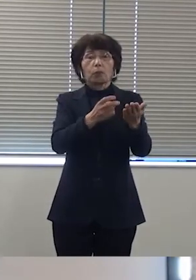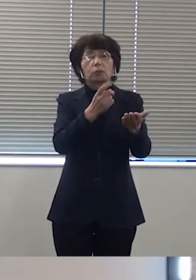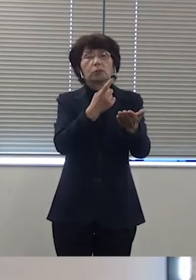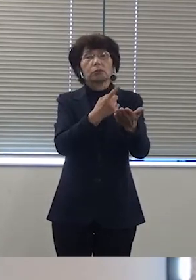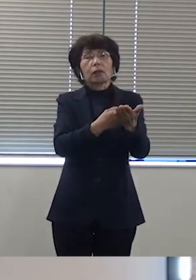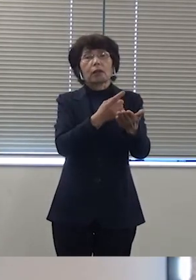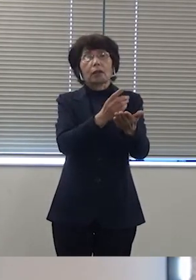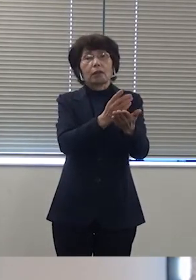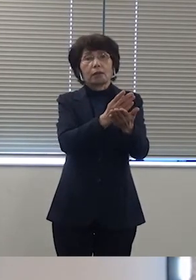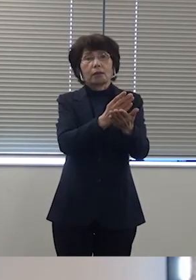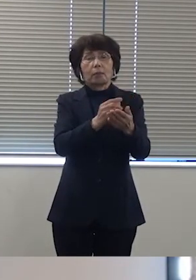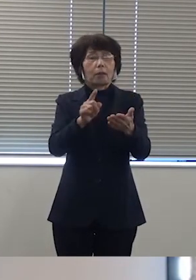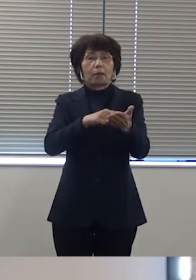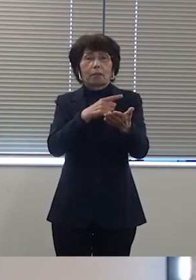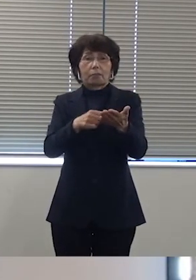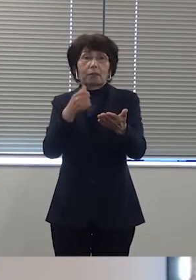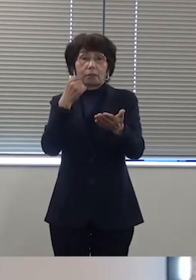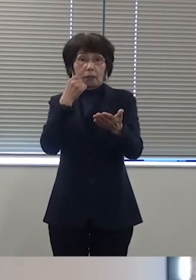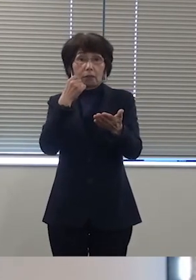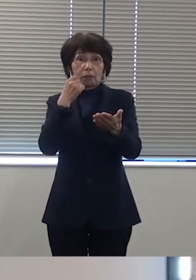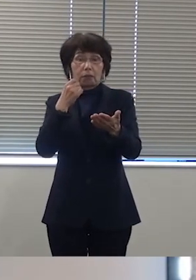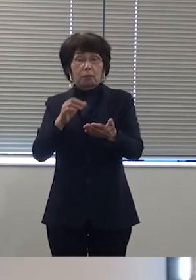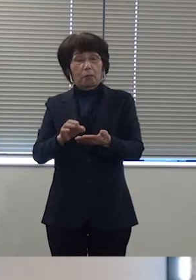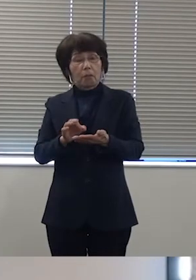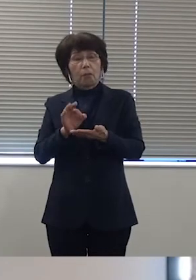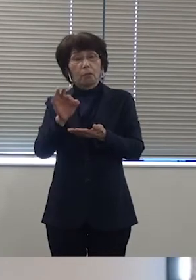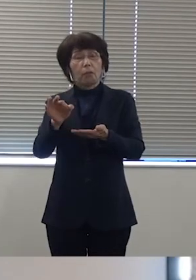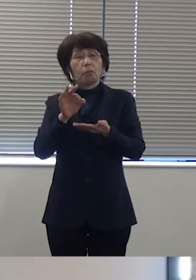らいを想定されているのか。 やり方によって金額は全